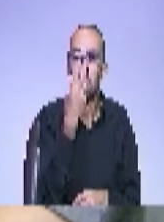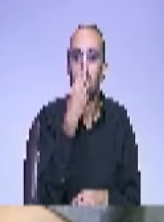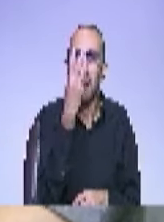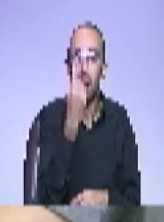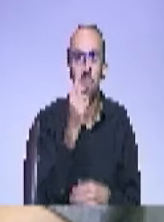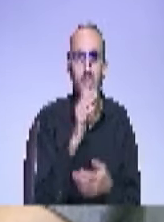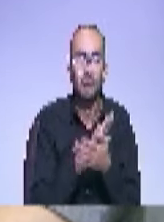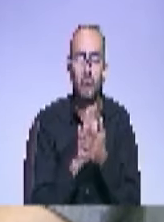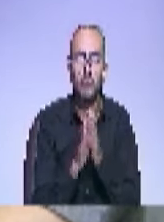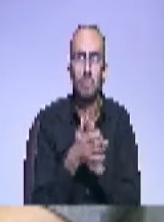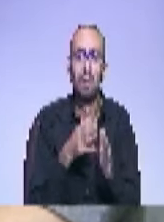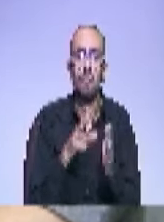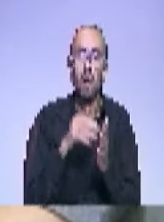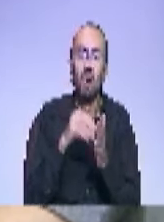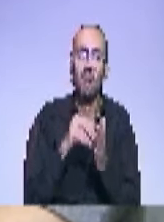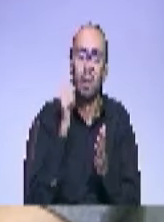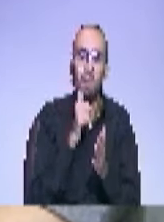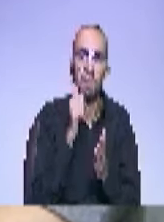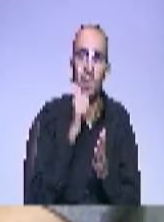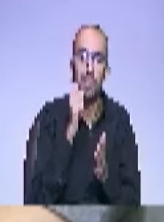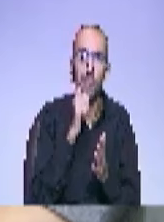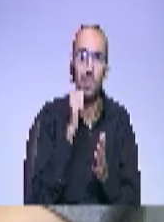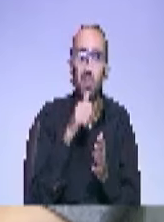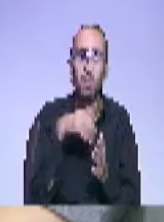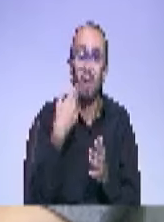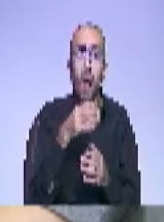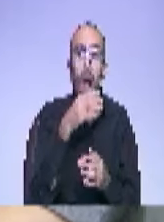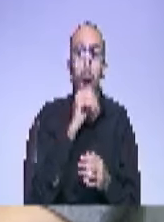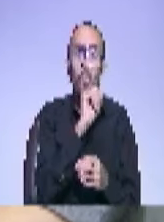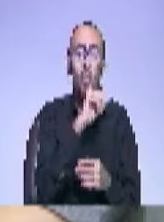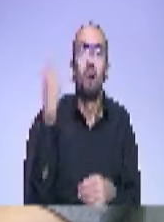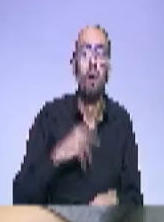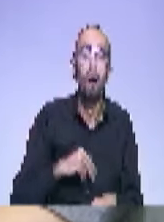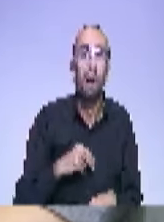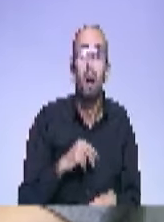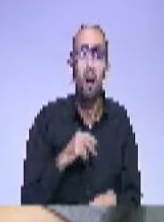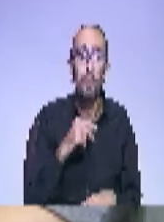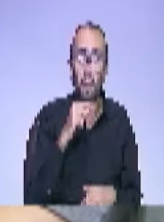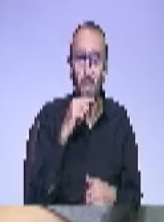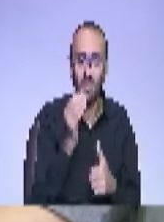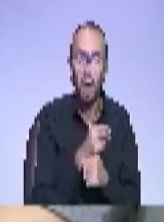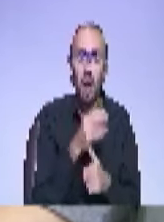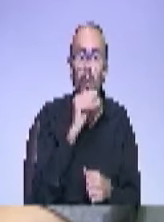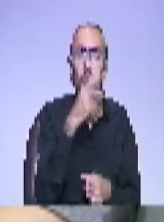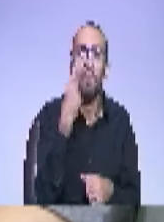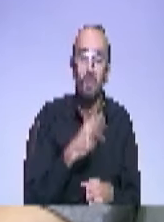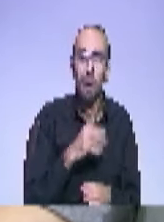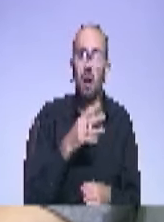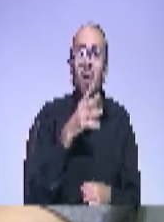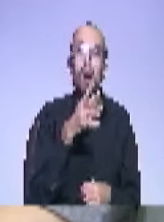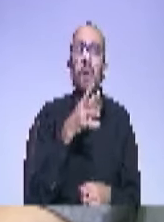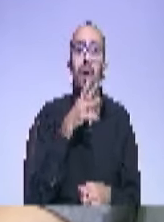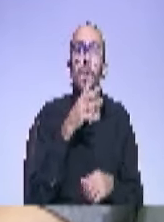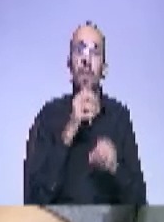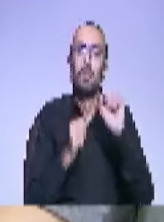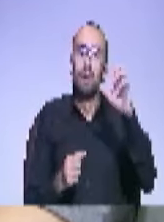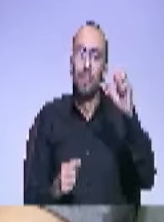ضرب، اهانه. استحملت في الاول، حمايه بقى بيمد ايده عليا، سكت واستحملت. جبت اب كاهن من